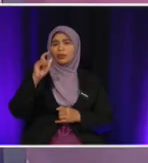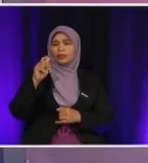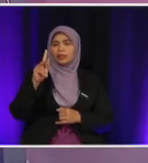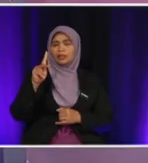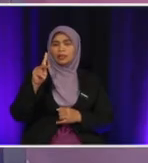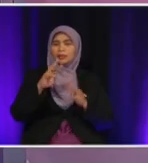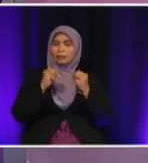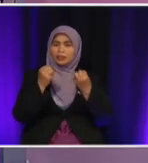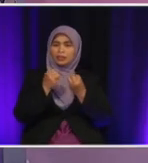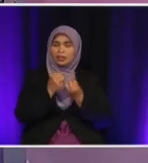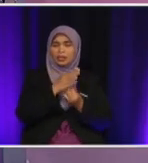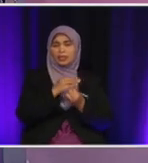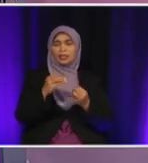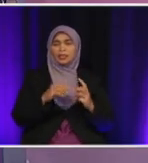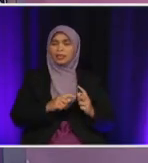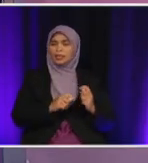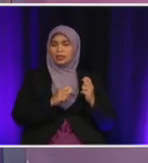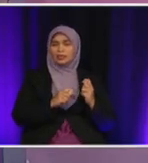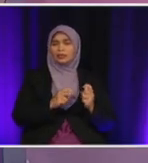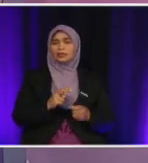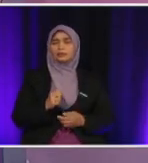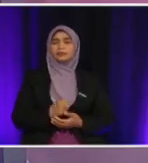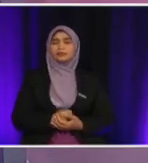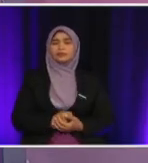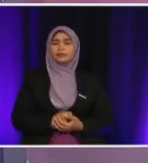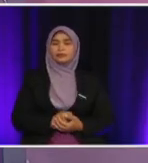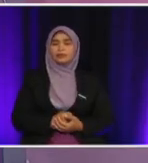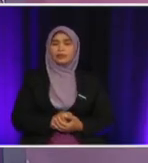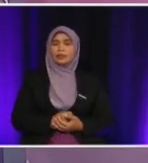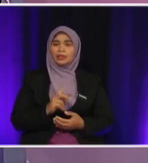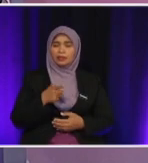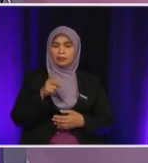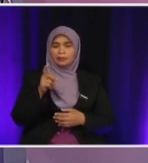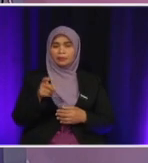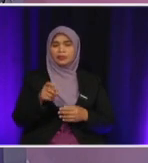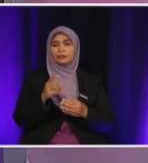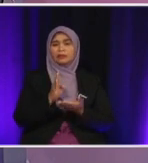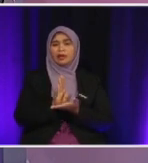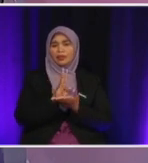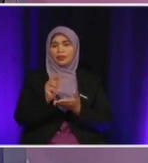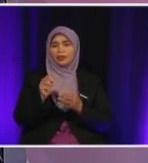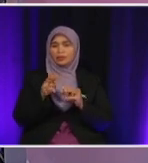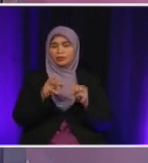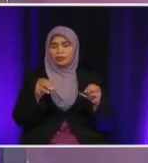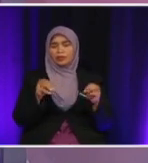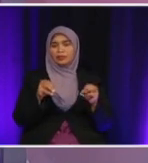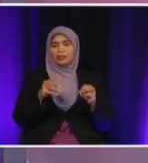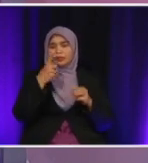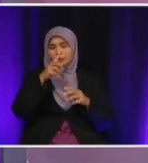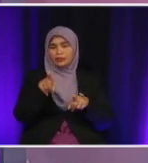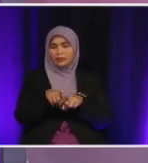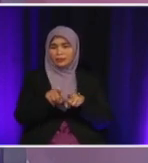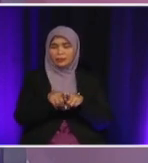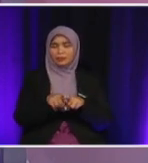Untuk itu kita perlukan bantuan daripada adik-adik kita ataupun murid-murid kita di studio Oke Apakah kita tidak minta